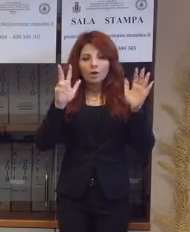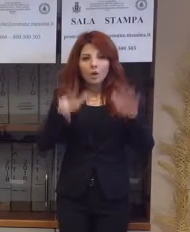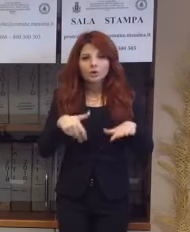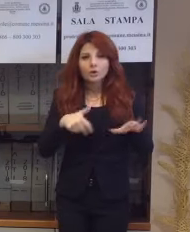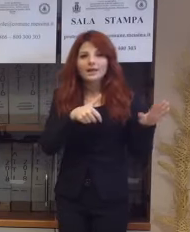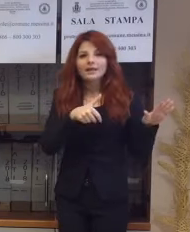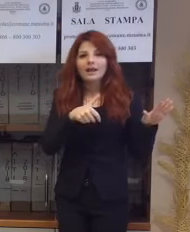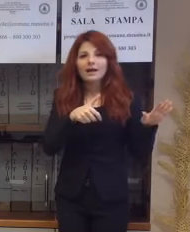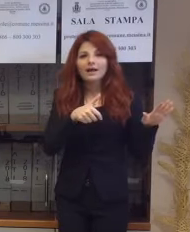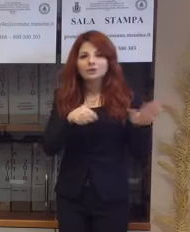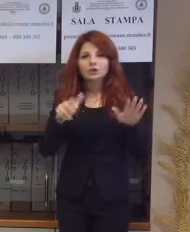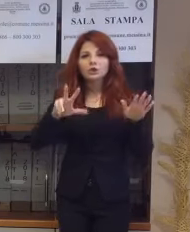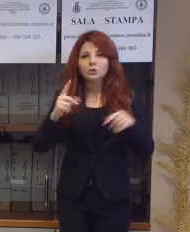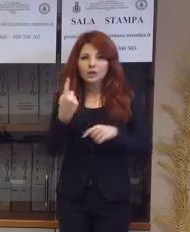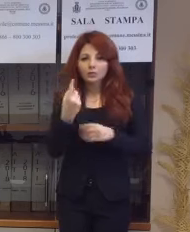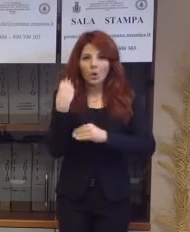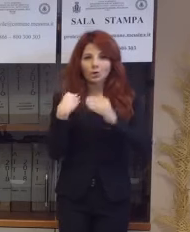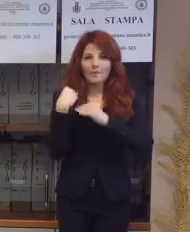8.681 domande,